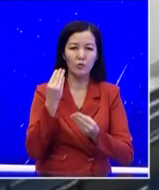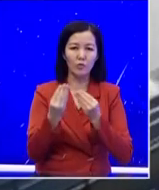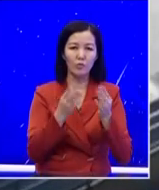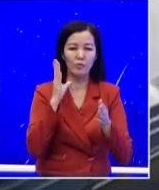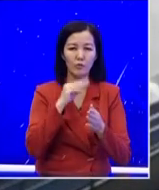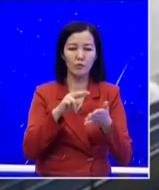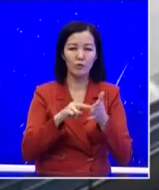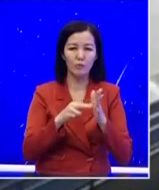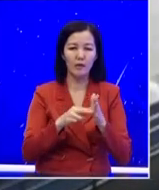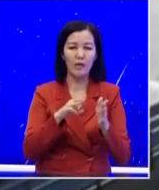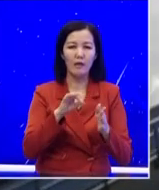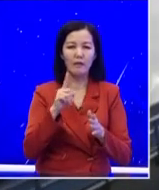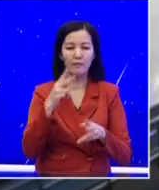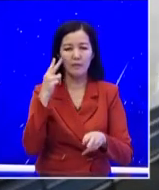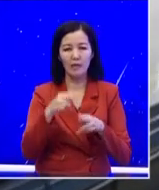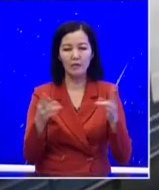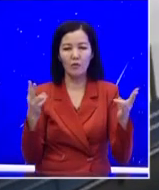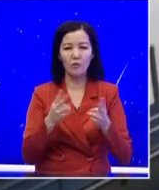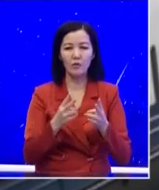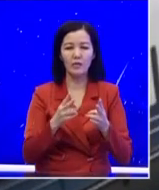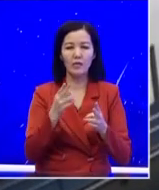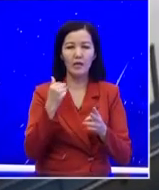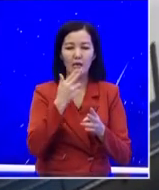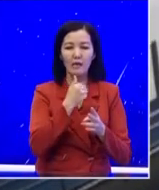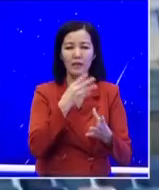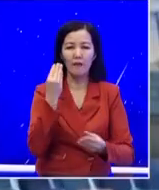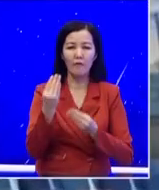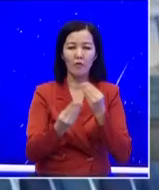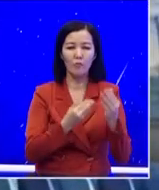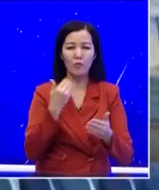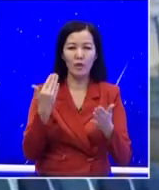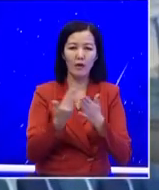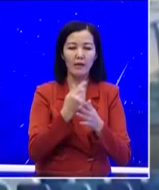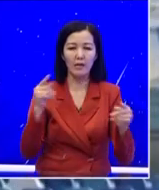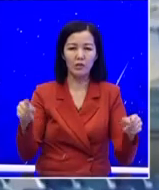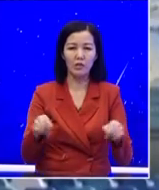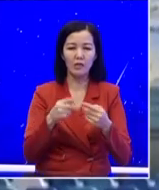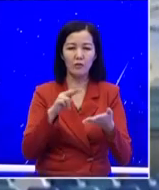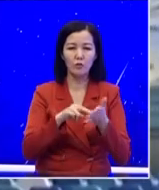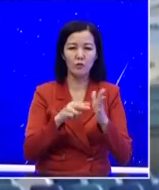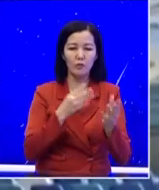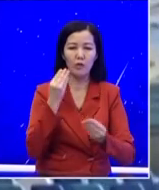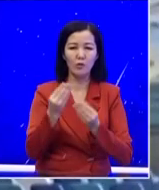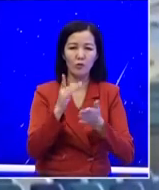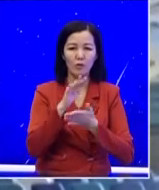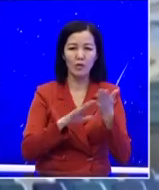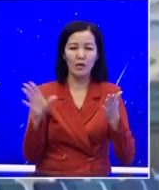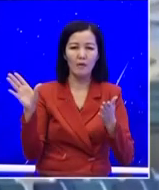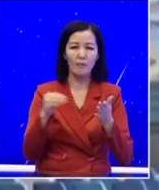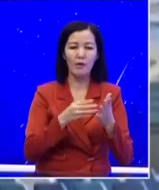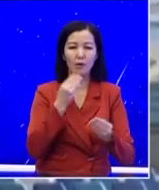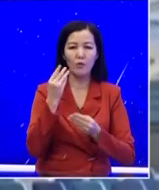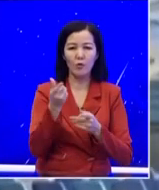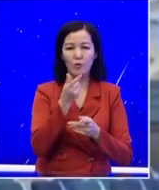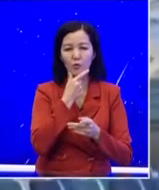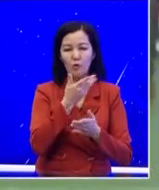Биылғы маусым тамыз айында аяқталуы керек. Алайда Италиядағы футбол чемпионаты қайта жанданып, жоспарланған ойындар жалғасса да, барлық матчтар